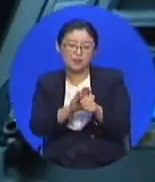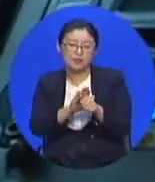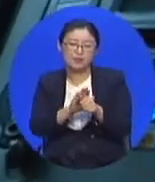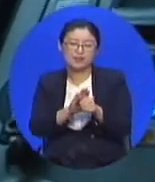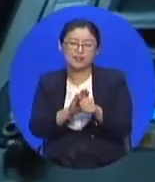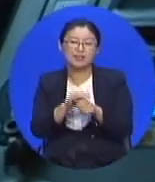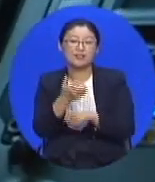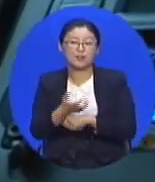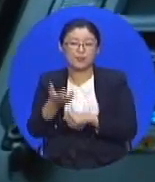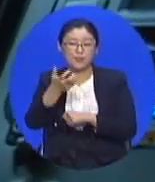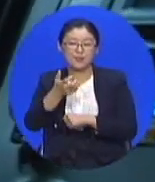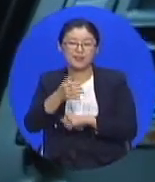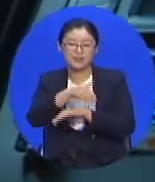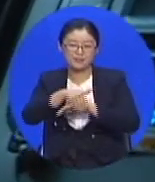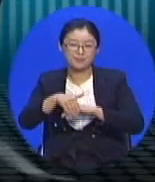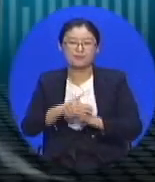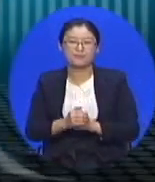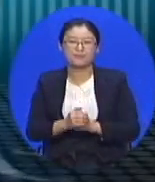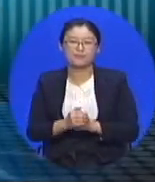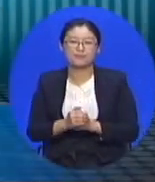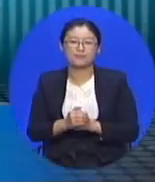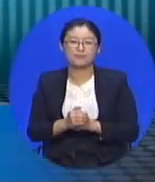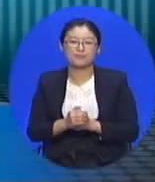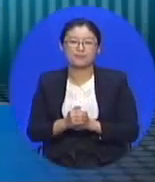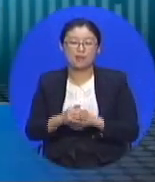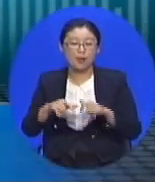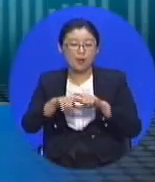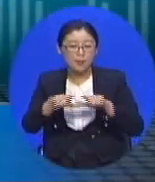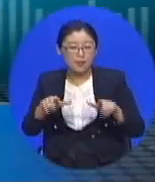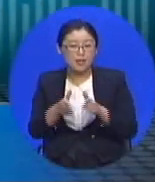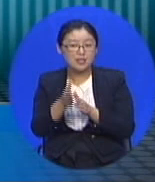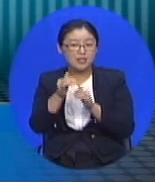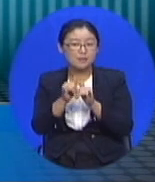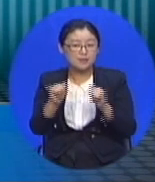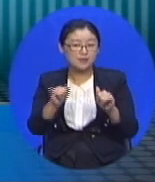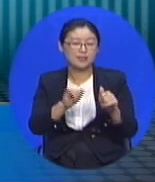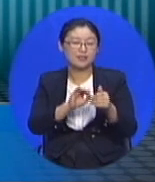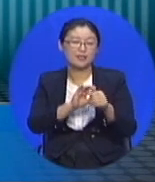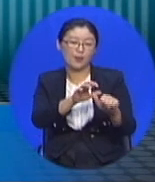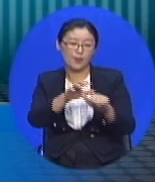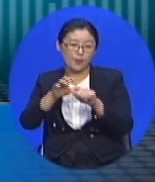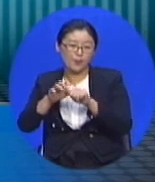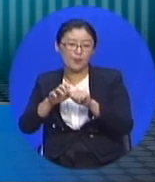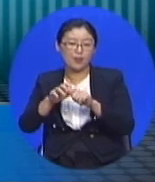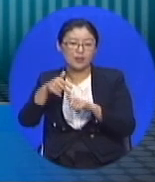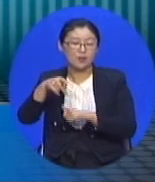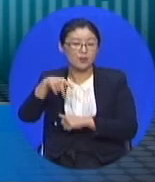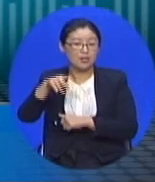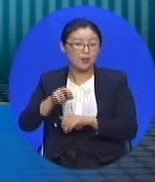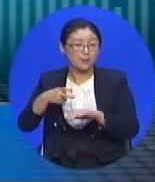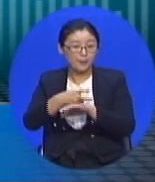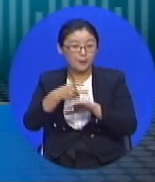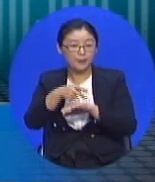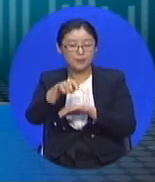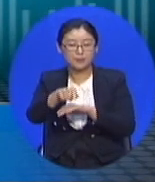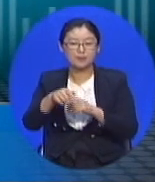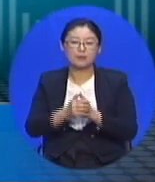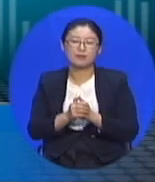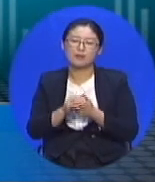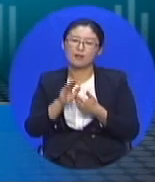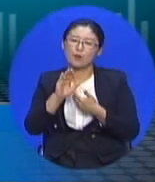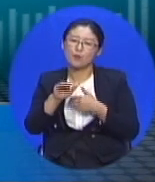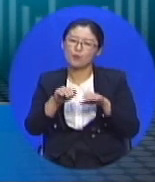질을 높인다는 계획입니다. 일반 시민들도 편하게 이용할 수 있는 저상버스 같은 경우에는 일단 뭐 저기 그